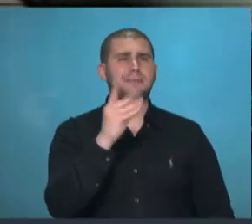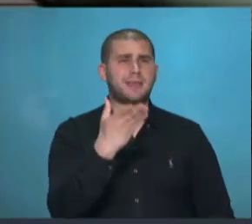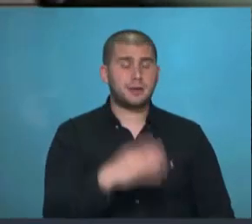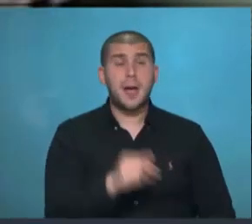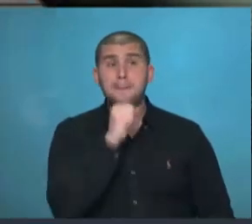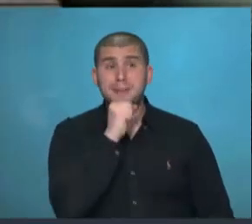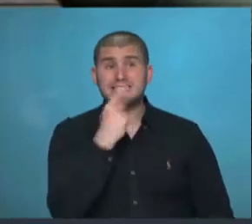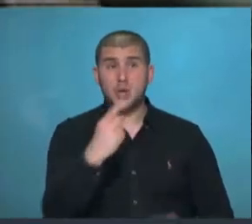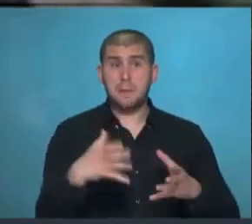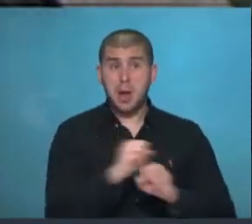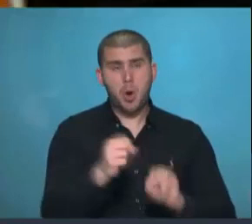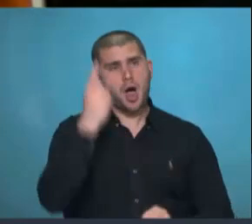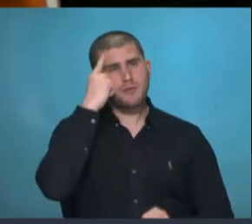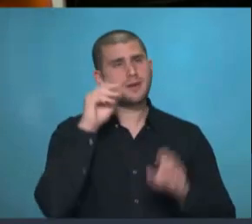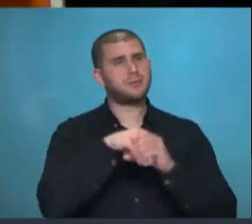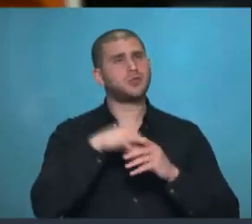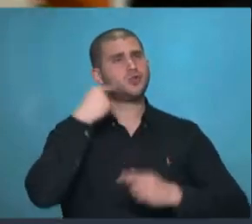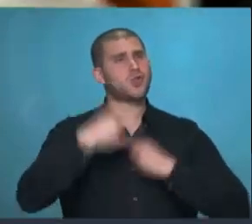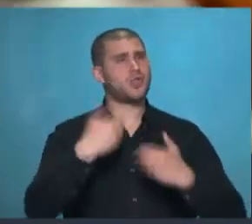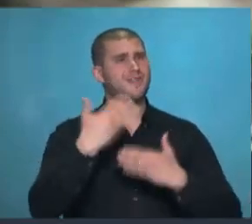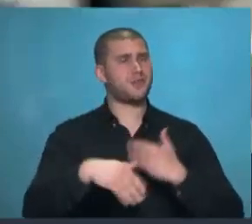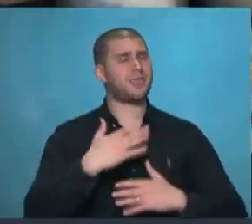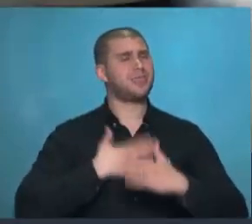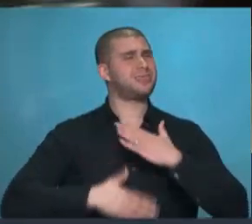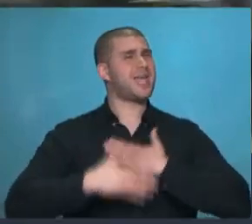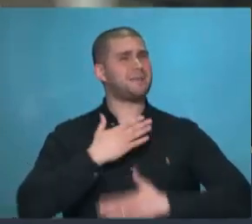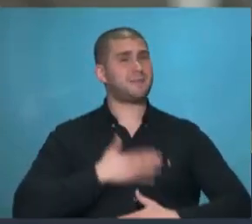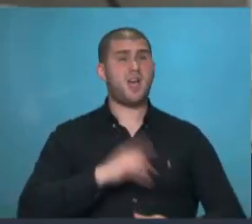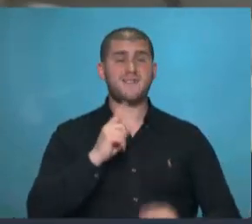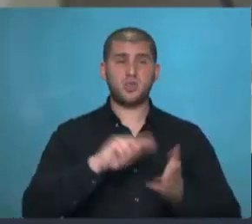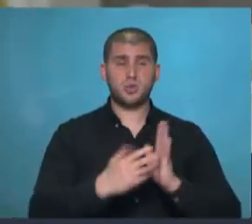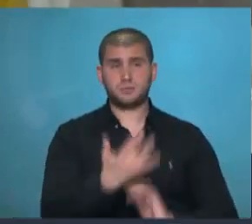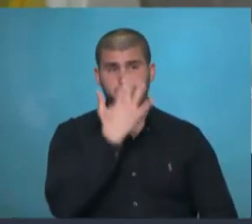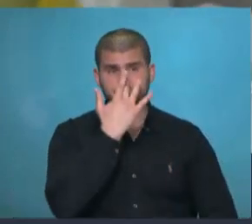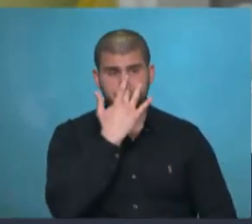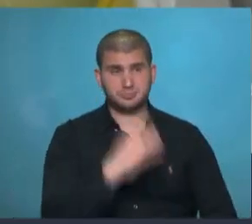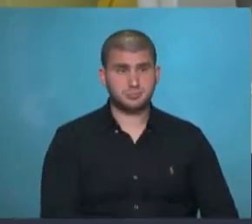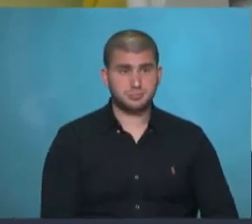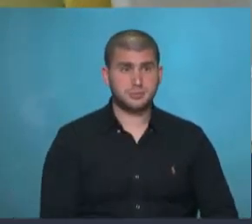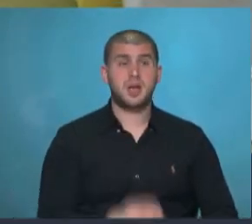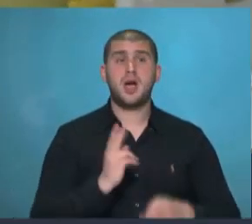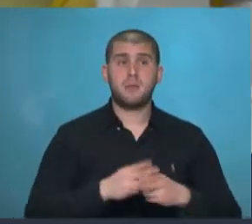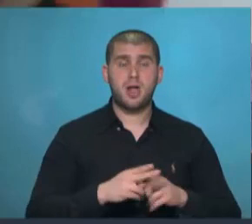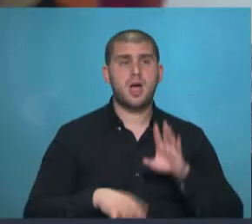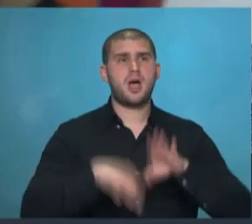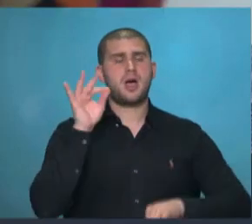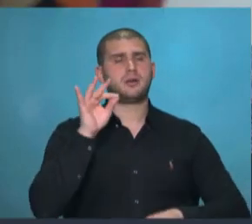הפנסיונר מהקור חשב שיבלה את שנותיו האחרונות בנעימים, אבל התוכניות השתבשו. המחלה התגלתה אצלי